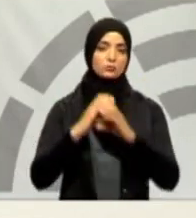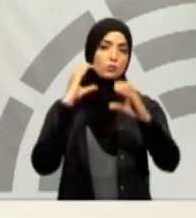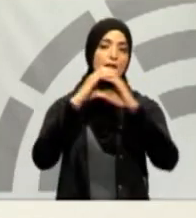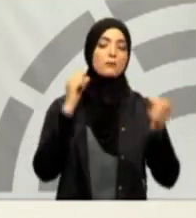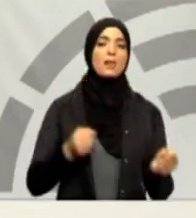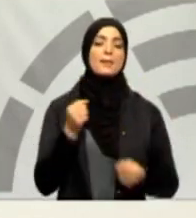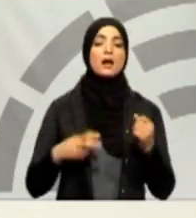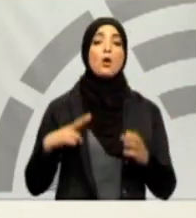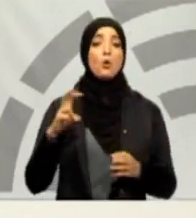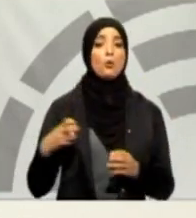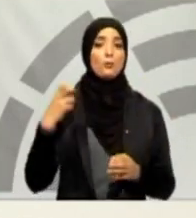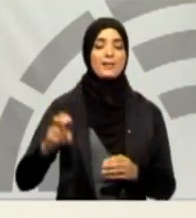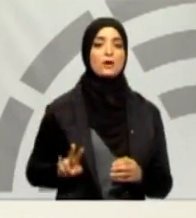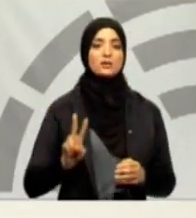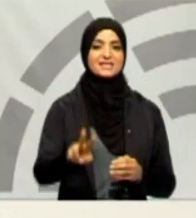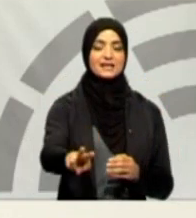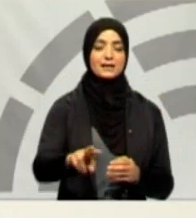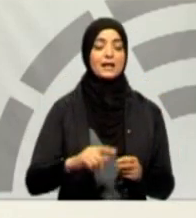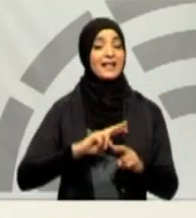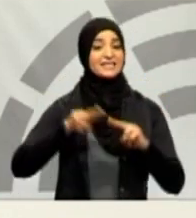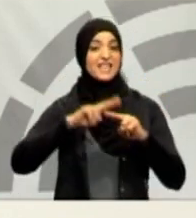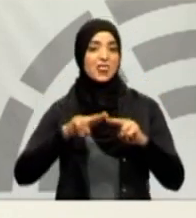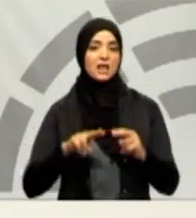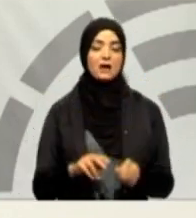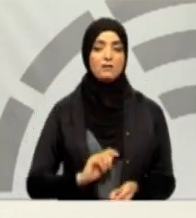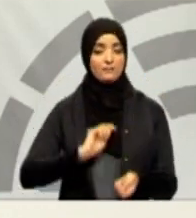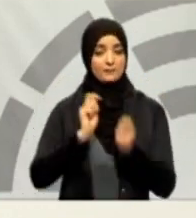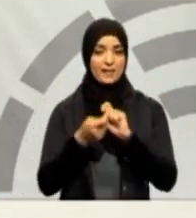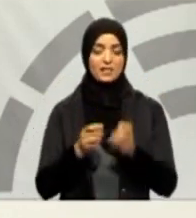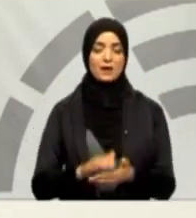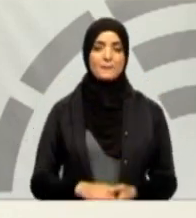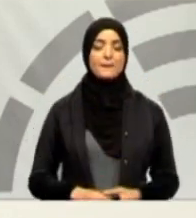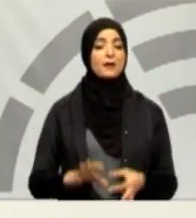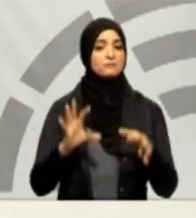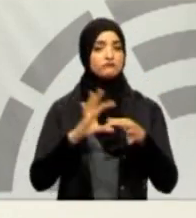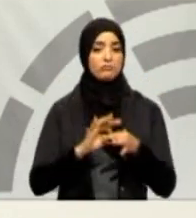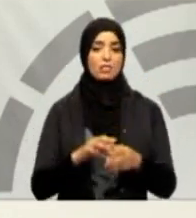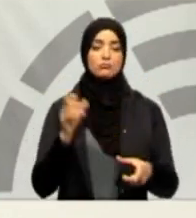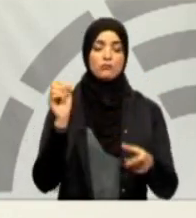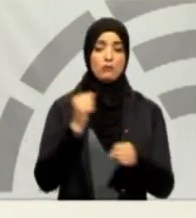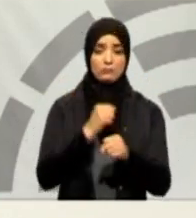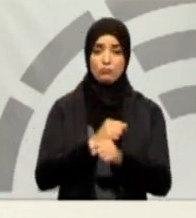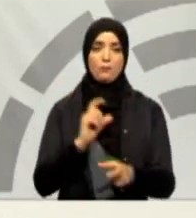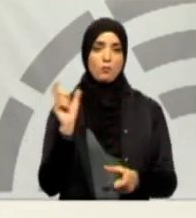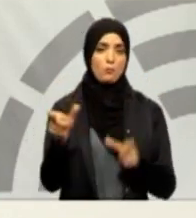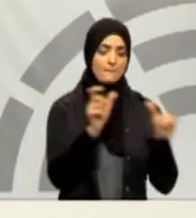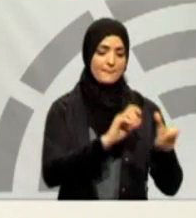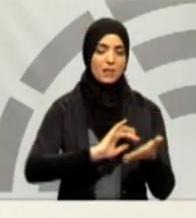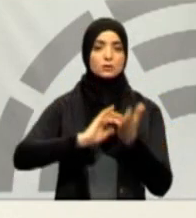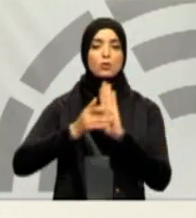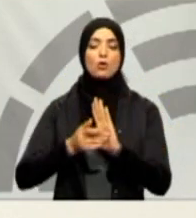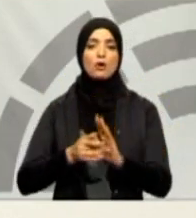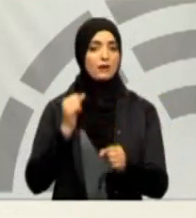وقع دفنها مرتين لاحياءها مع الشركاء الجديد في خدمه الجهه